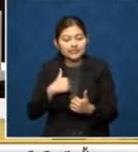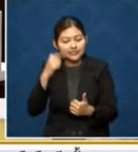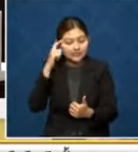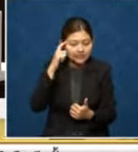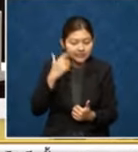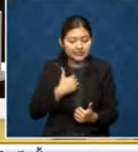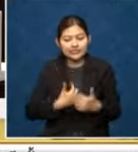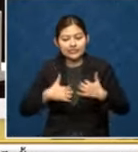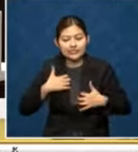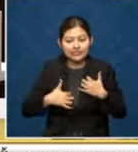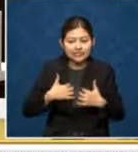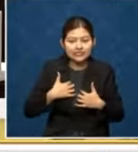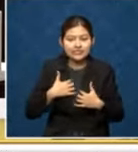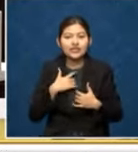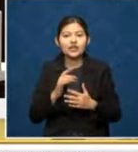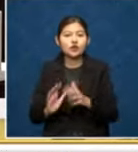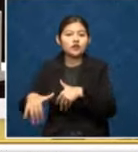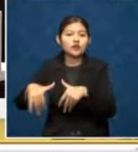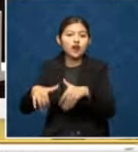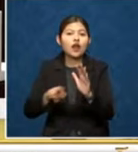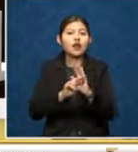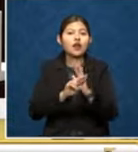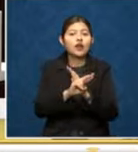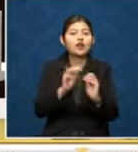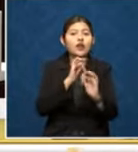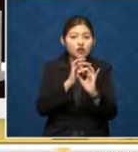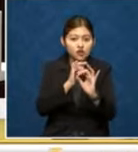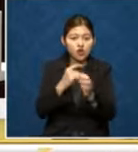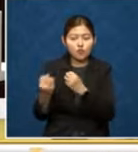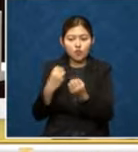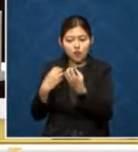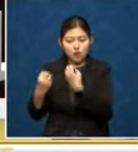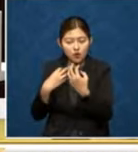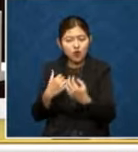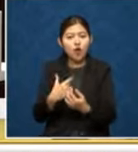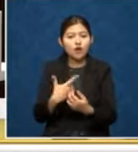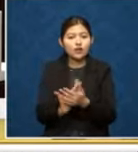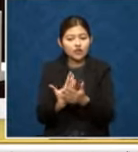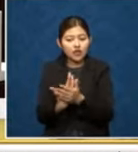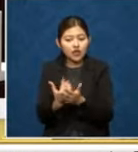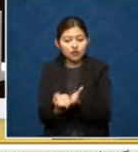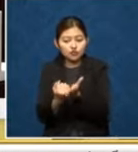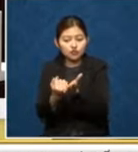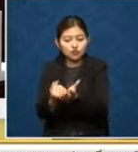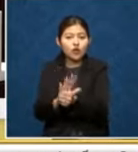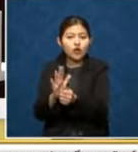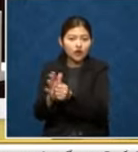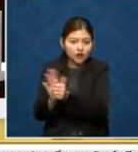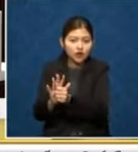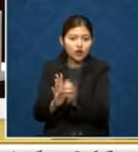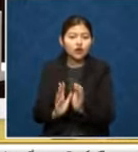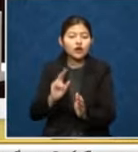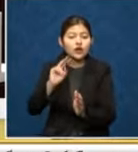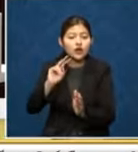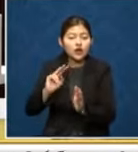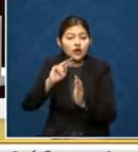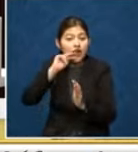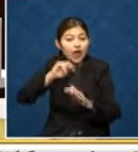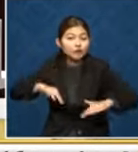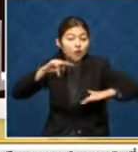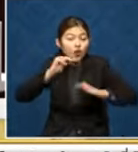พ่อแม่พี่น้องในตำบลทับมาจังหวัดระยองในเรื่องของการชดเชยเยียวยาน้ำท่วมเมื่อครั้งวันที่3ตุลาคมที่ผ่านมา